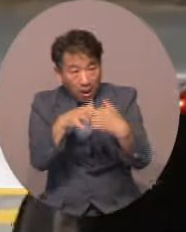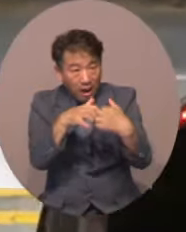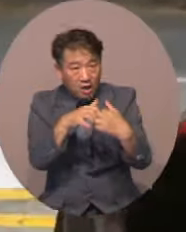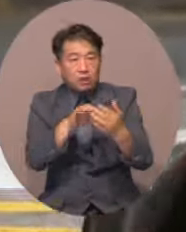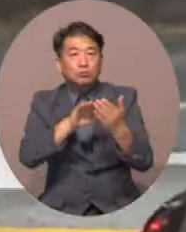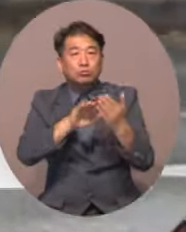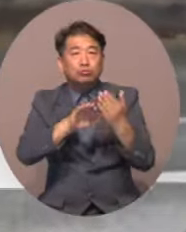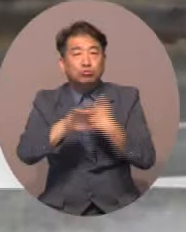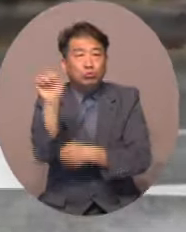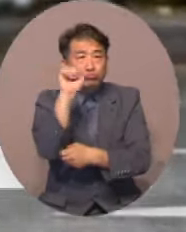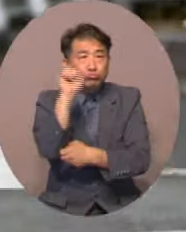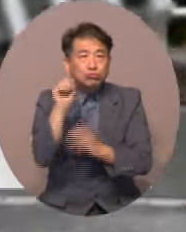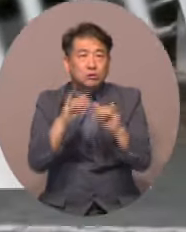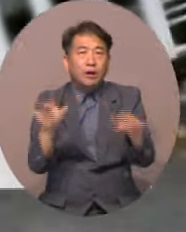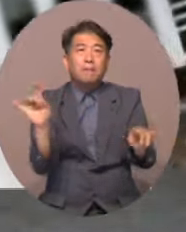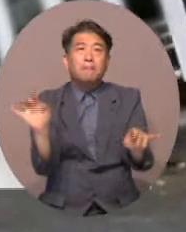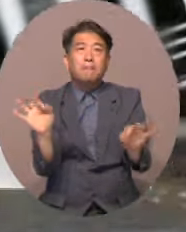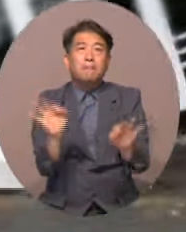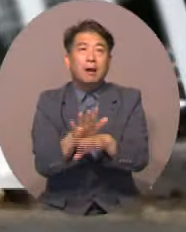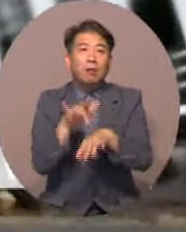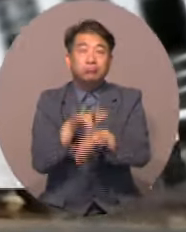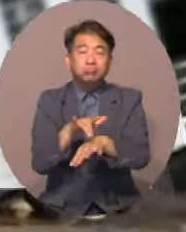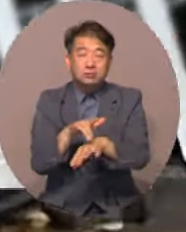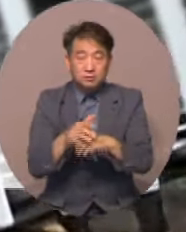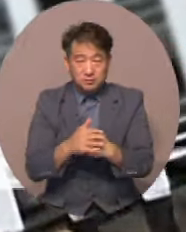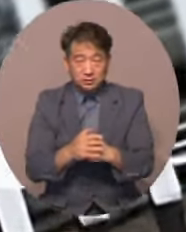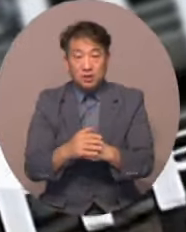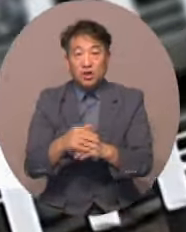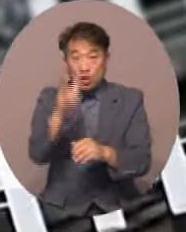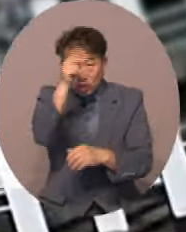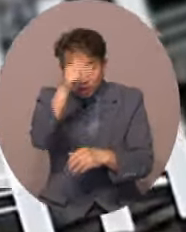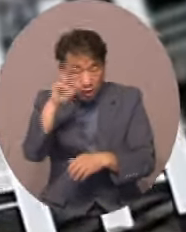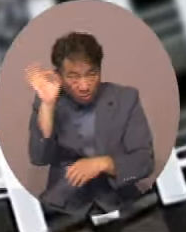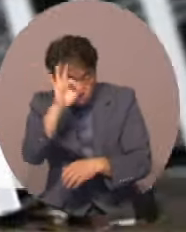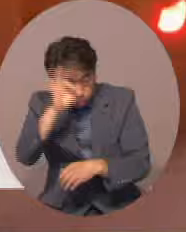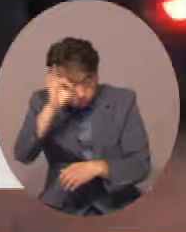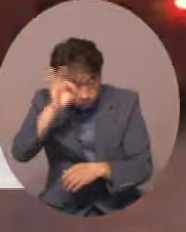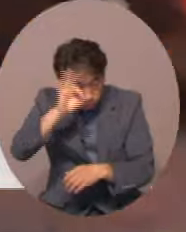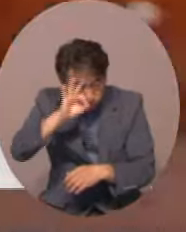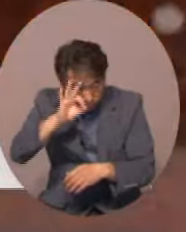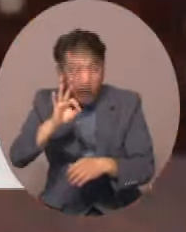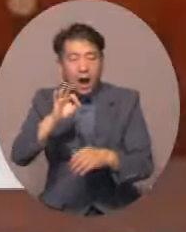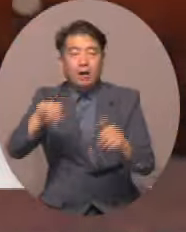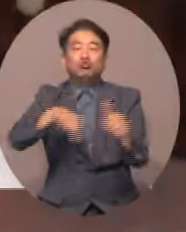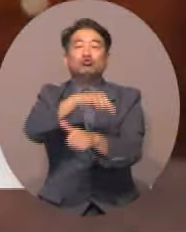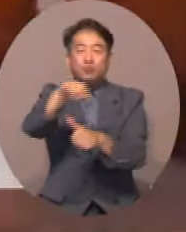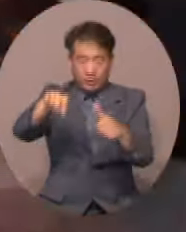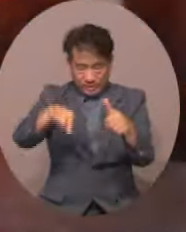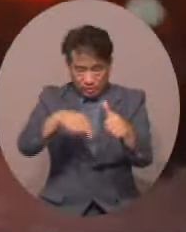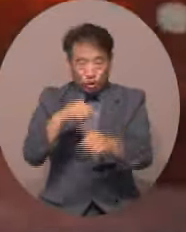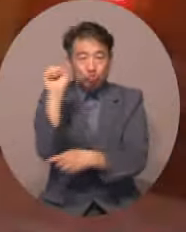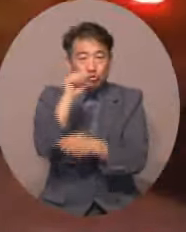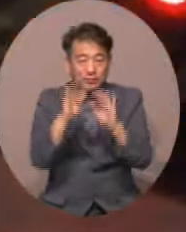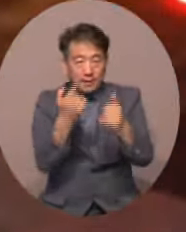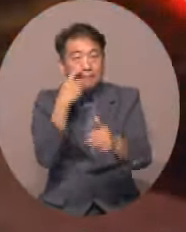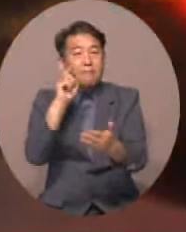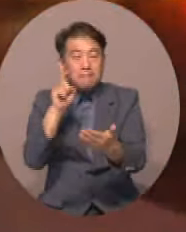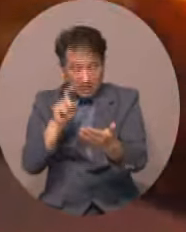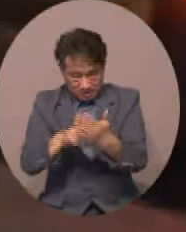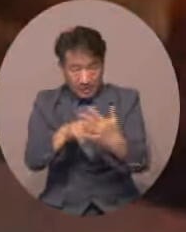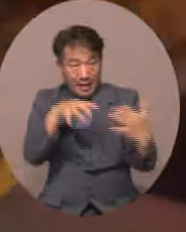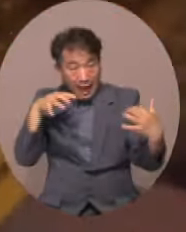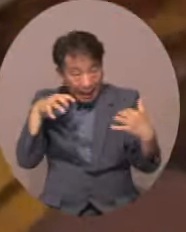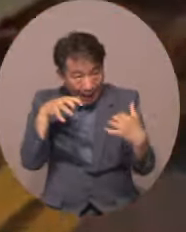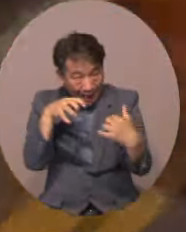사고직후 현장에서 사라졌습니다 경찰은 추적 끝에 현장 인근에서 차량 운전자 등을 찾아내 사고를